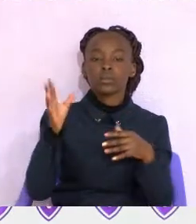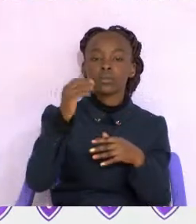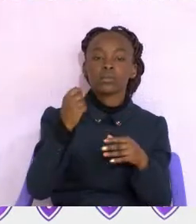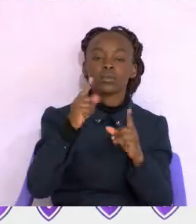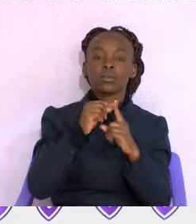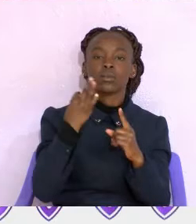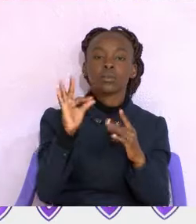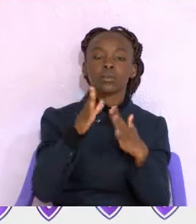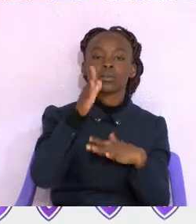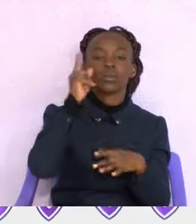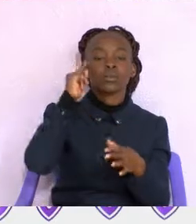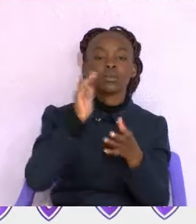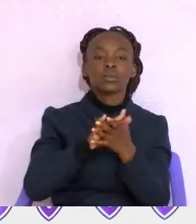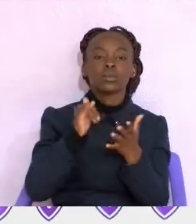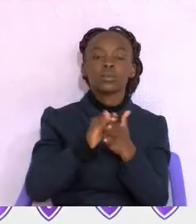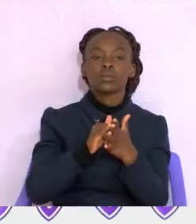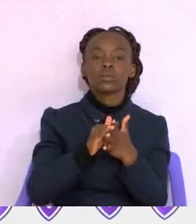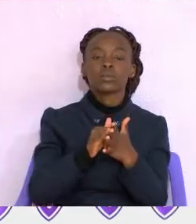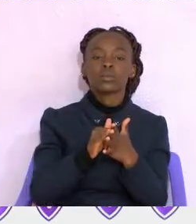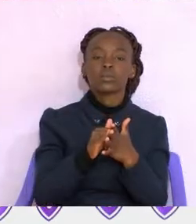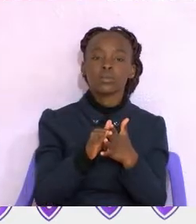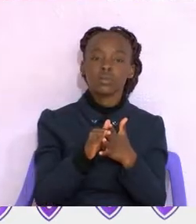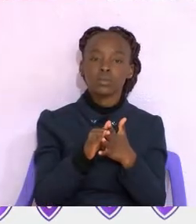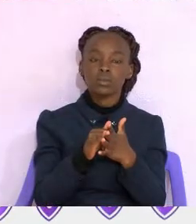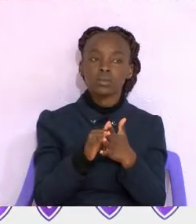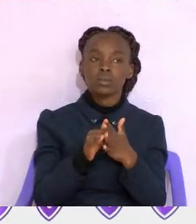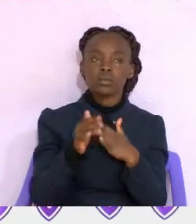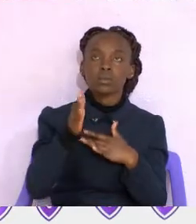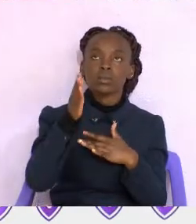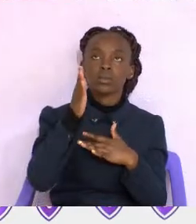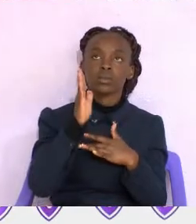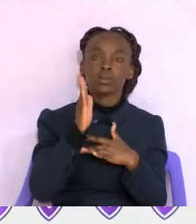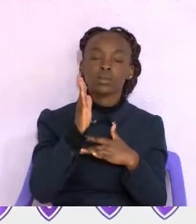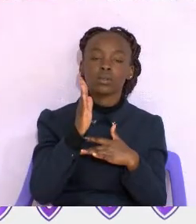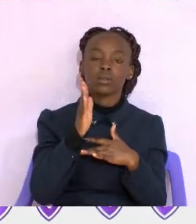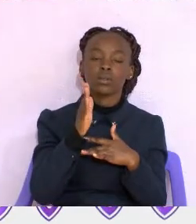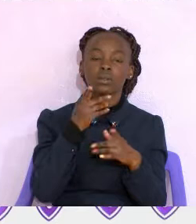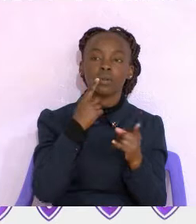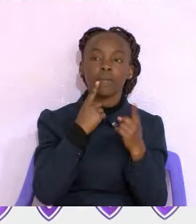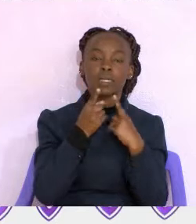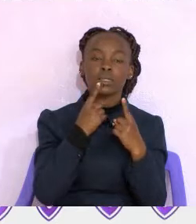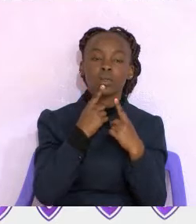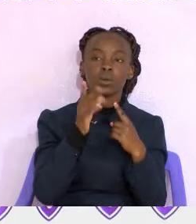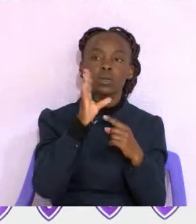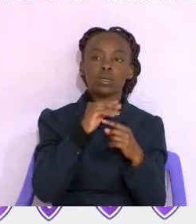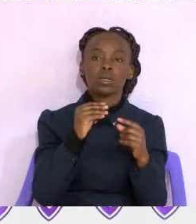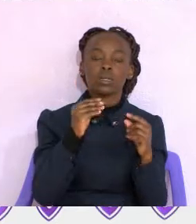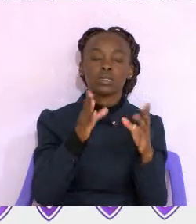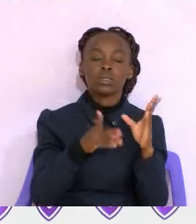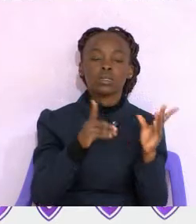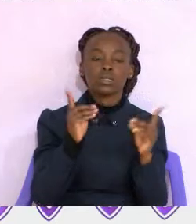Mungu. Anaamini kwamba Mungu, najua kwamba wewe umenena na Mungu